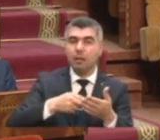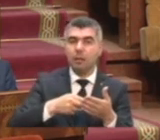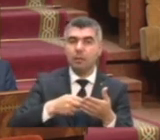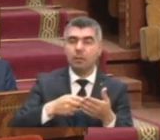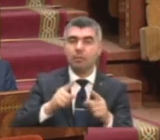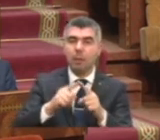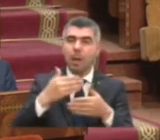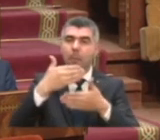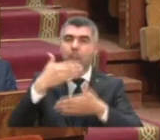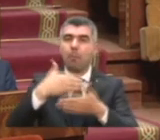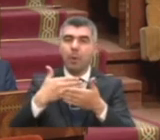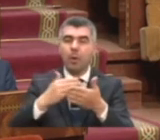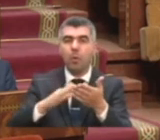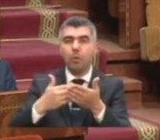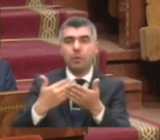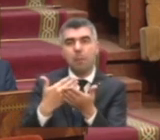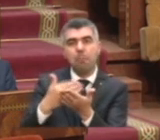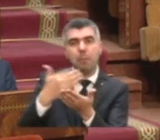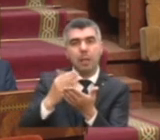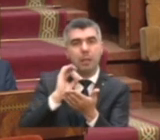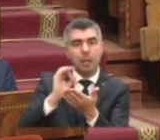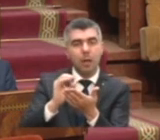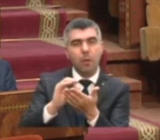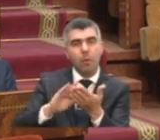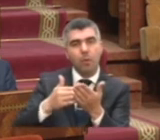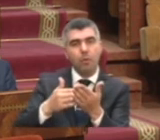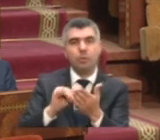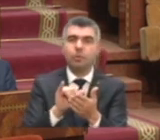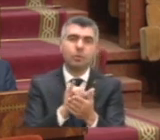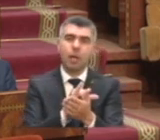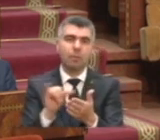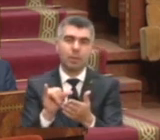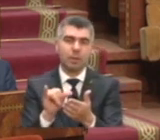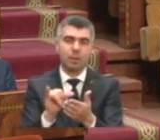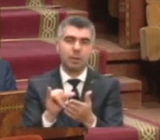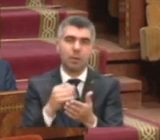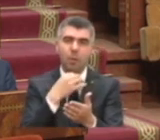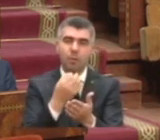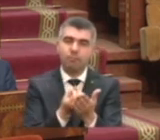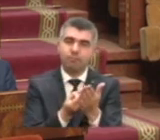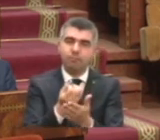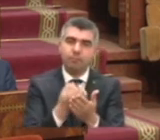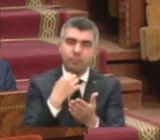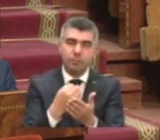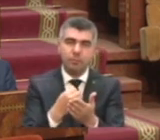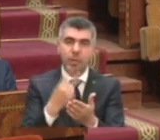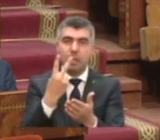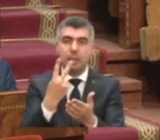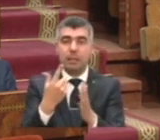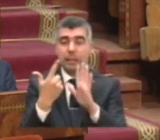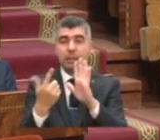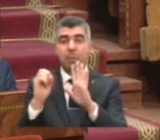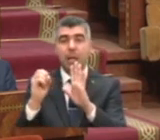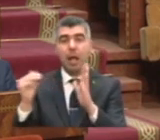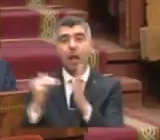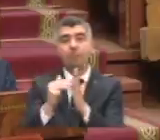مبني بالبني بالطوب وبني بالبني وبني في ظروف اخر ما نقدرش ندير الظروف اللي تبنات فيها، ولكن تقريبا الساكنه ديال 70,000 سن ساكنه. شكرا سيد